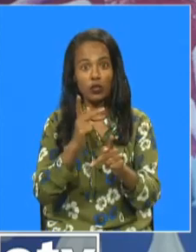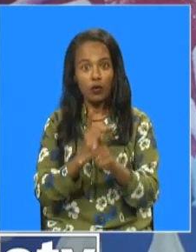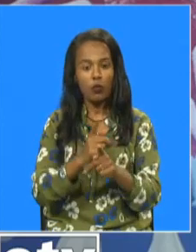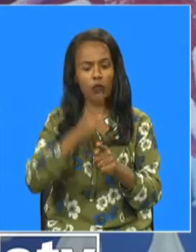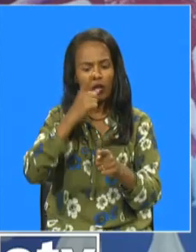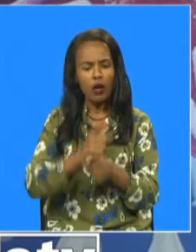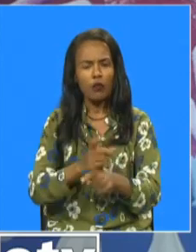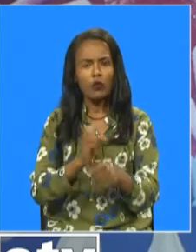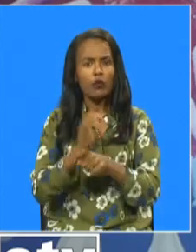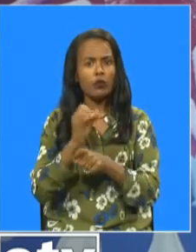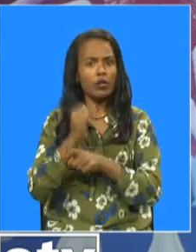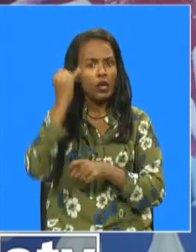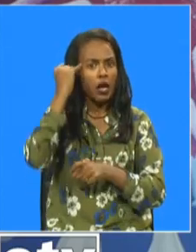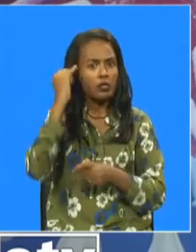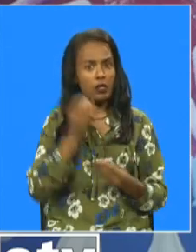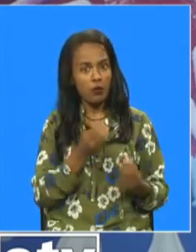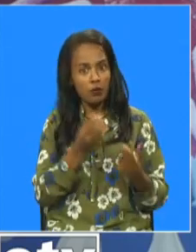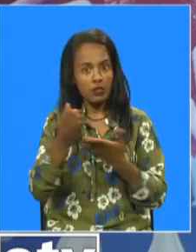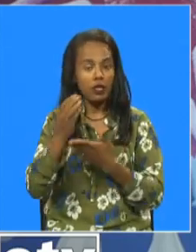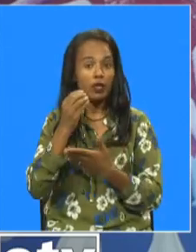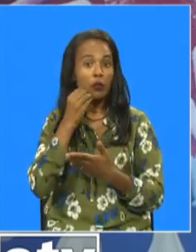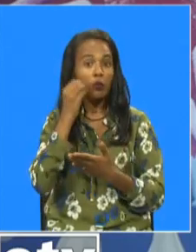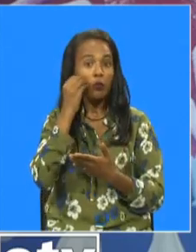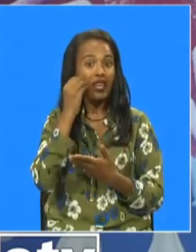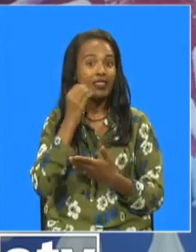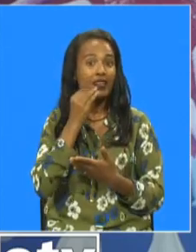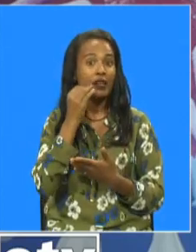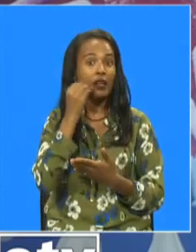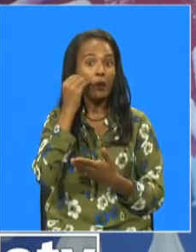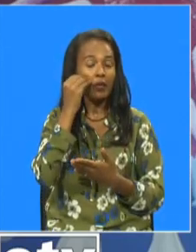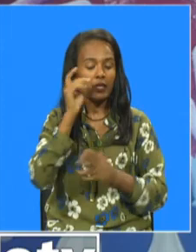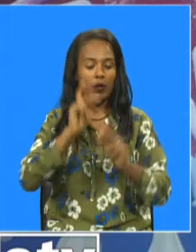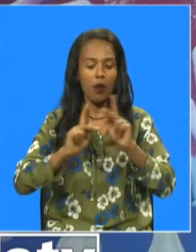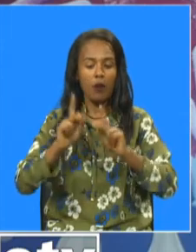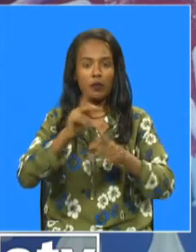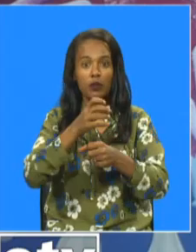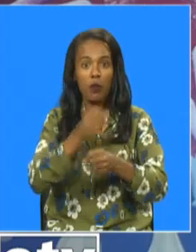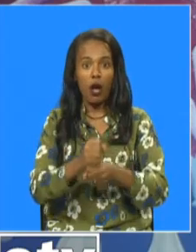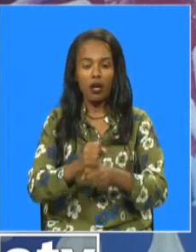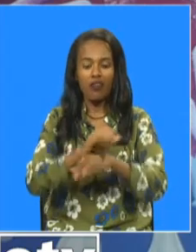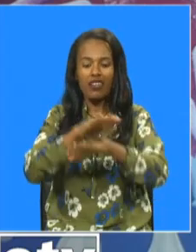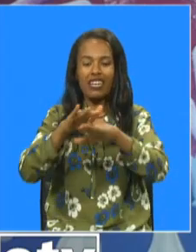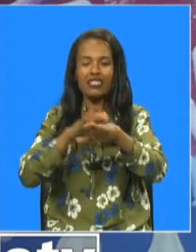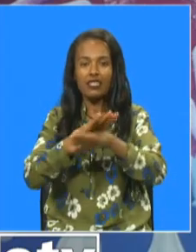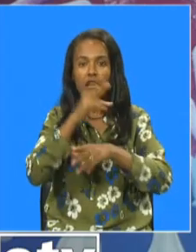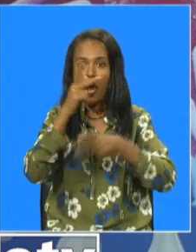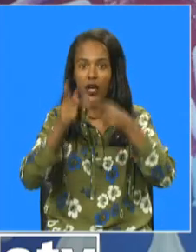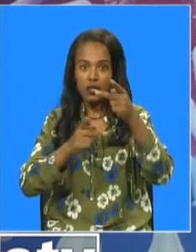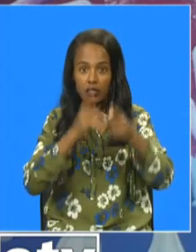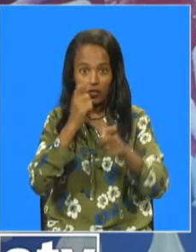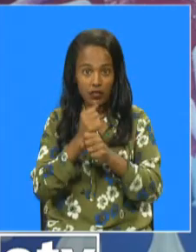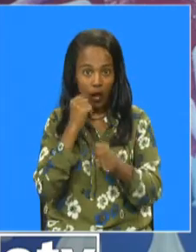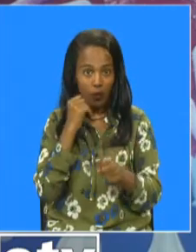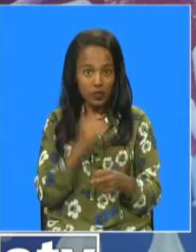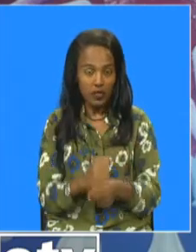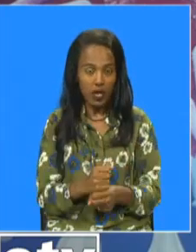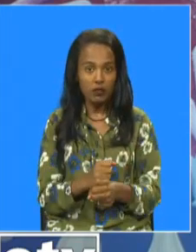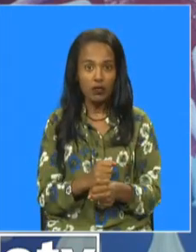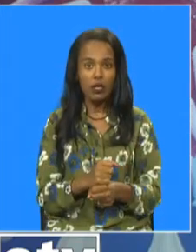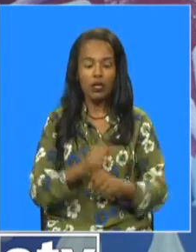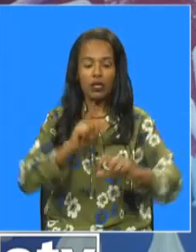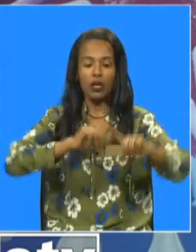ተገቢውን ምክረ ሀሳብ መስጠት፣ እንደዚሁም ቤት ለቤት የማህበረሰብ አቀፍ የዳሰሳና ቅኝት ስራ መስራት፣